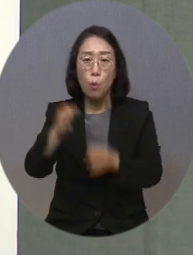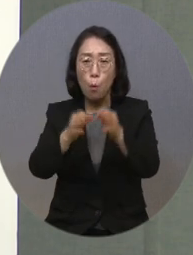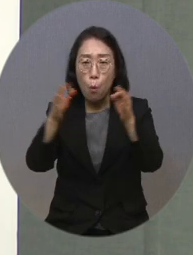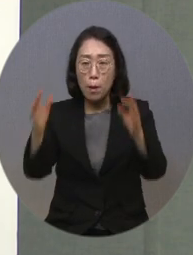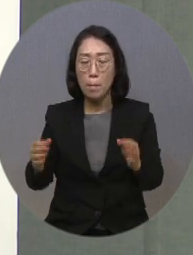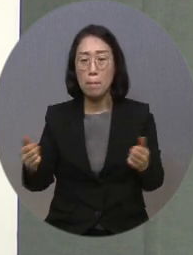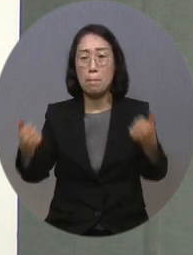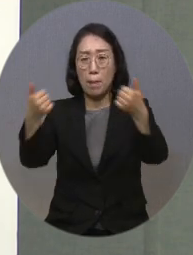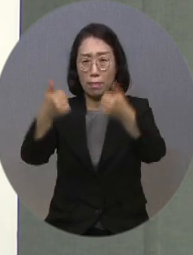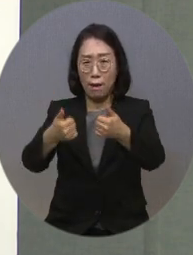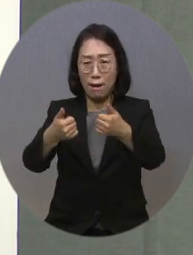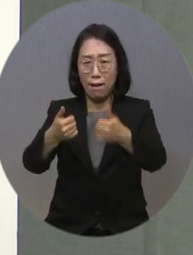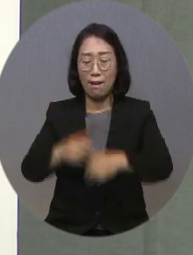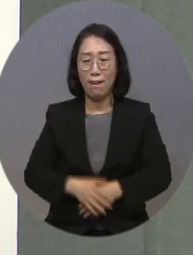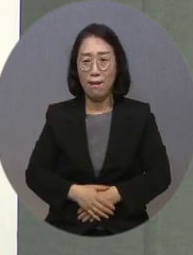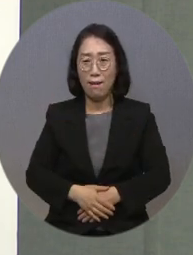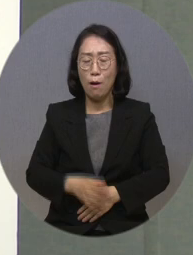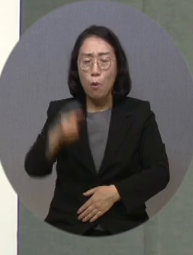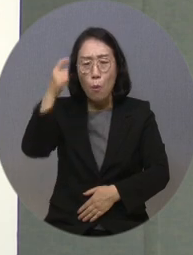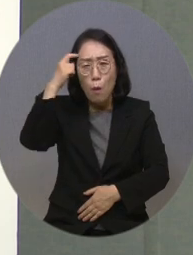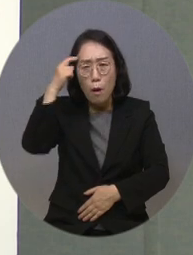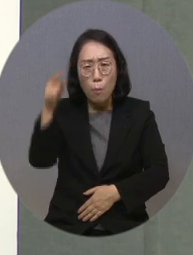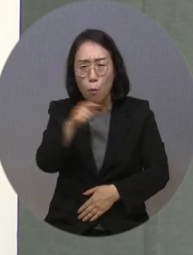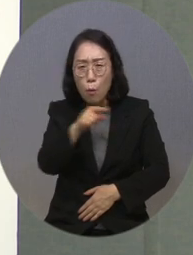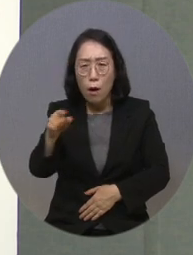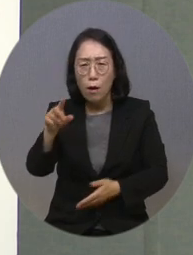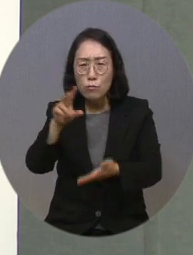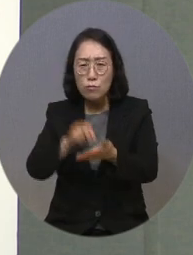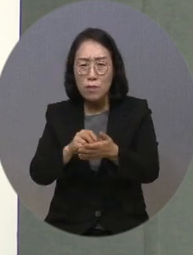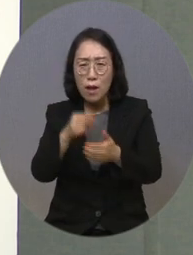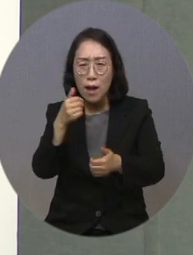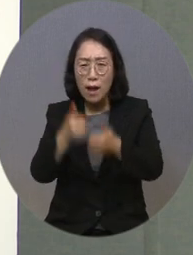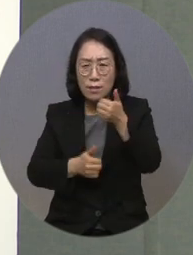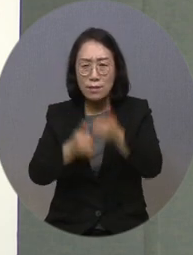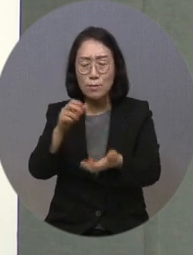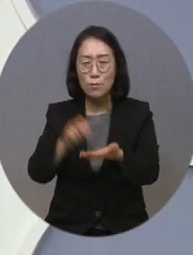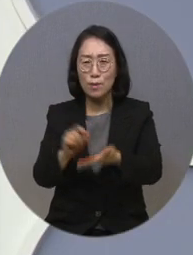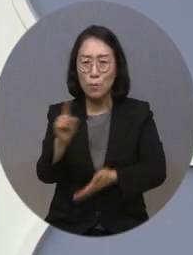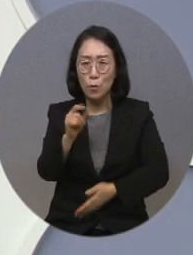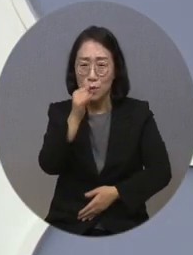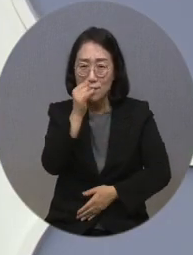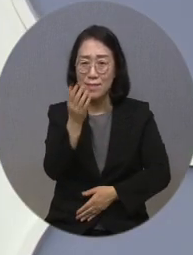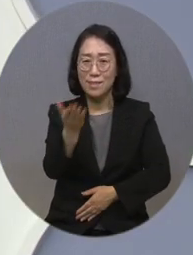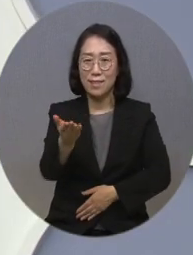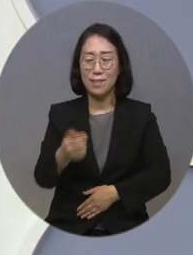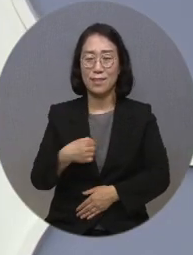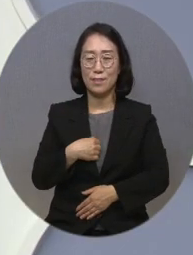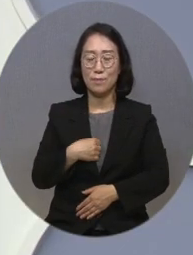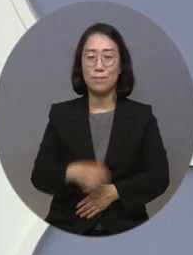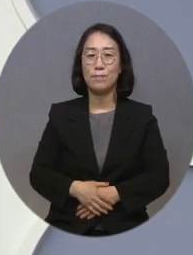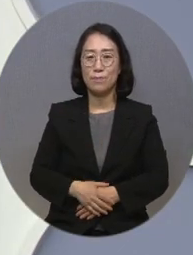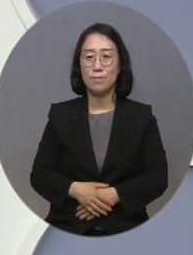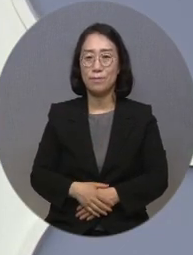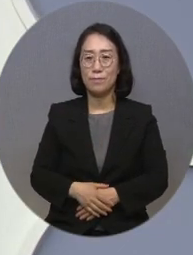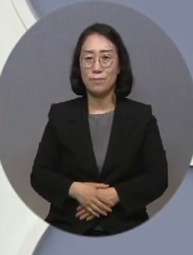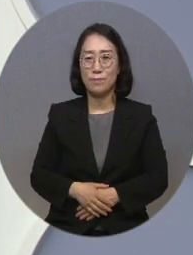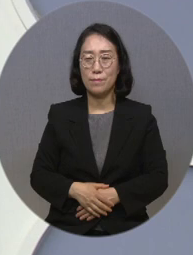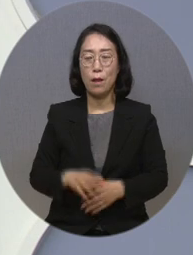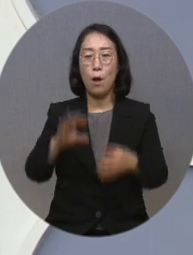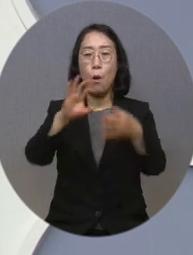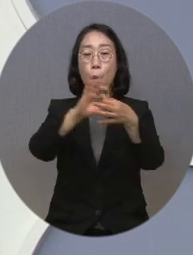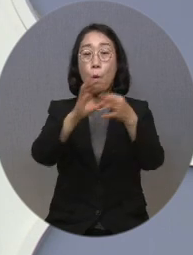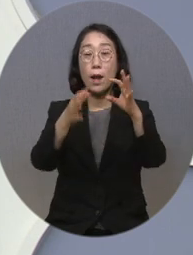그 자체가 무엇이 꼬인 건가? 어떻게 생각하세요? 저는 외람된 얘기지만